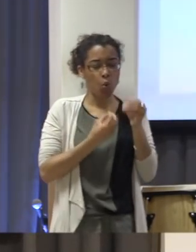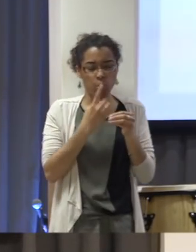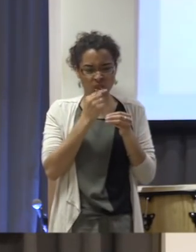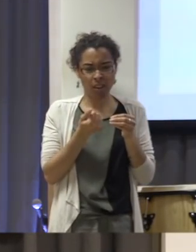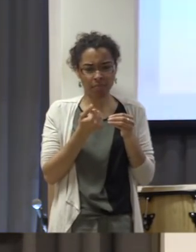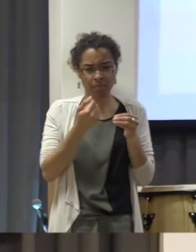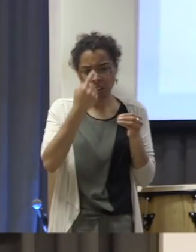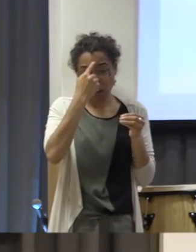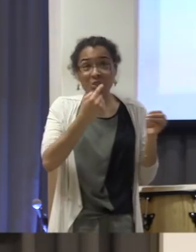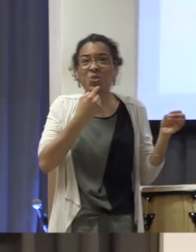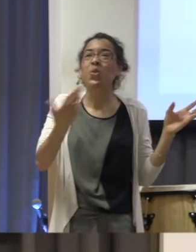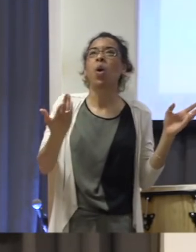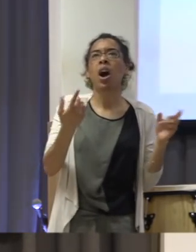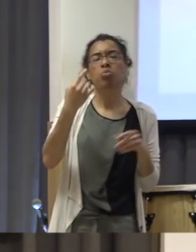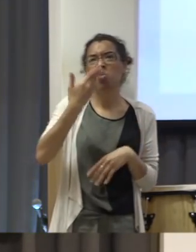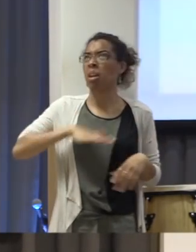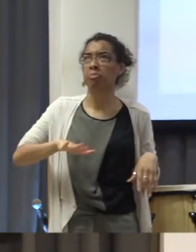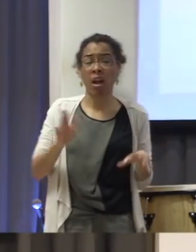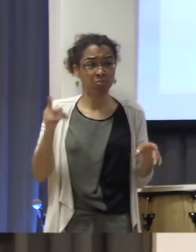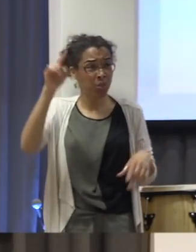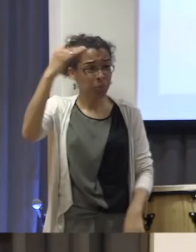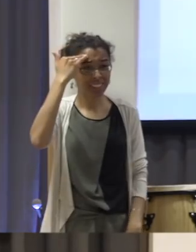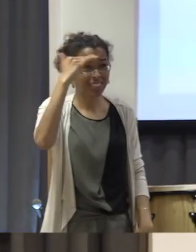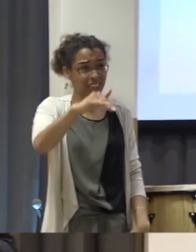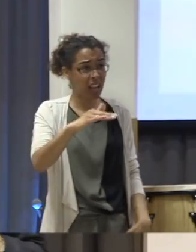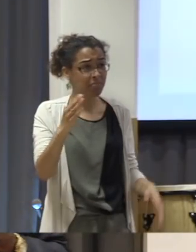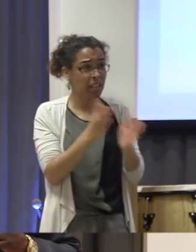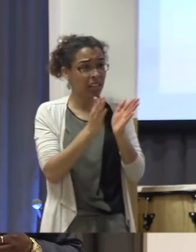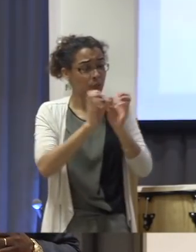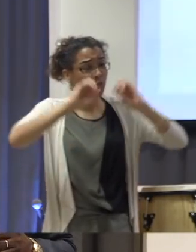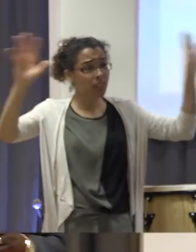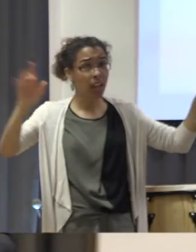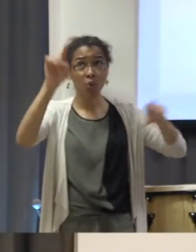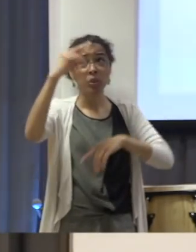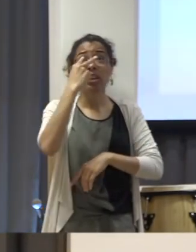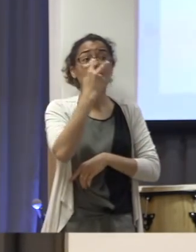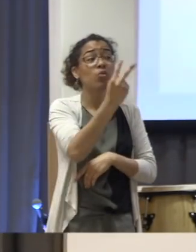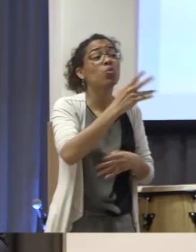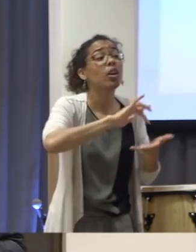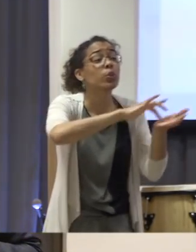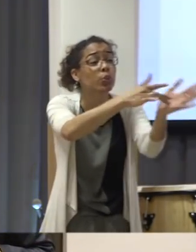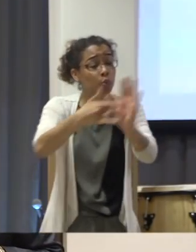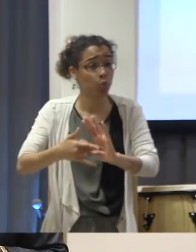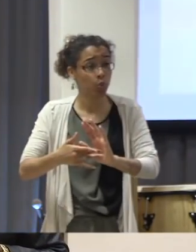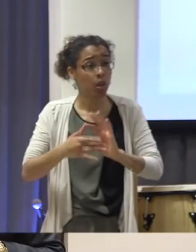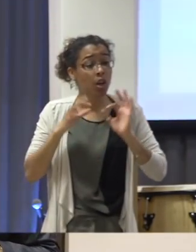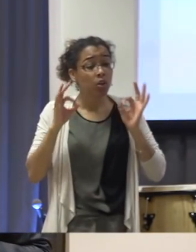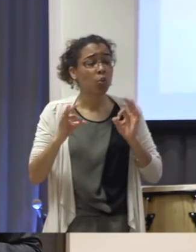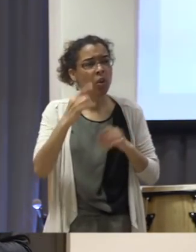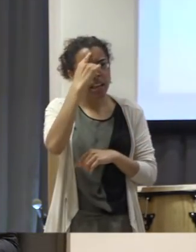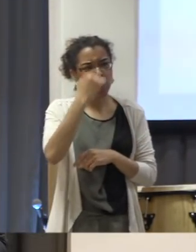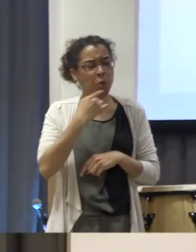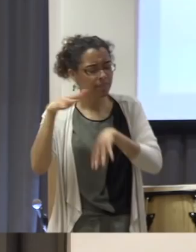dis je crois, j'aime Dieu, j'aime pas, lui sait. Alléluia. Lui voit tout. Alors laissons toute